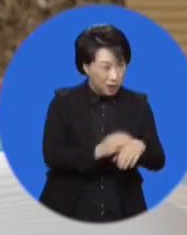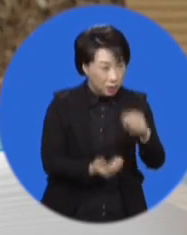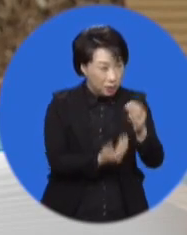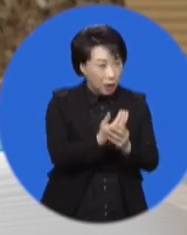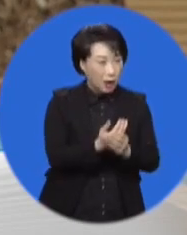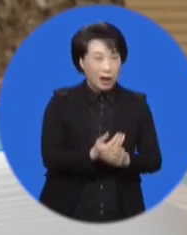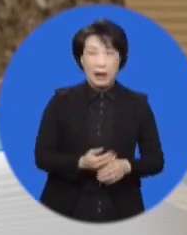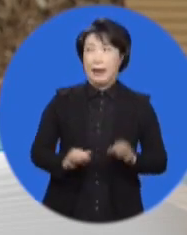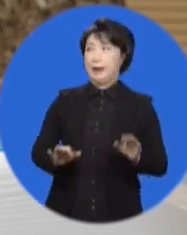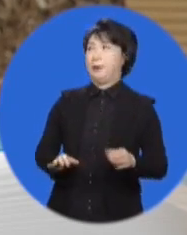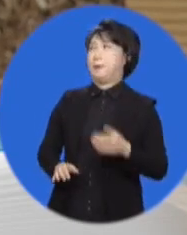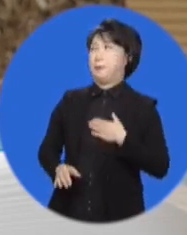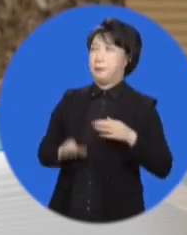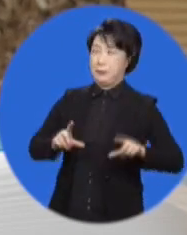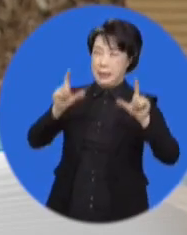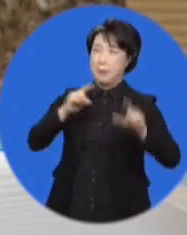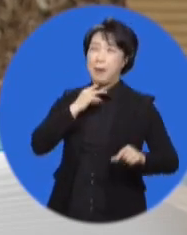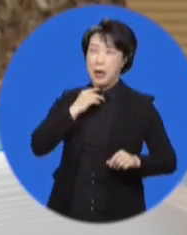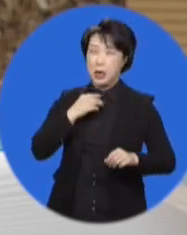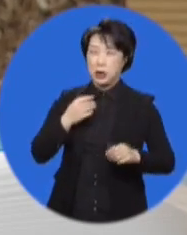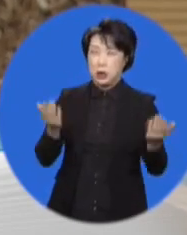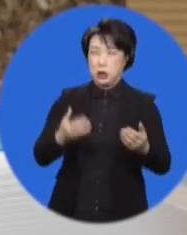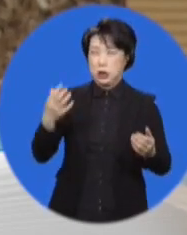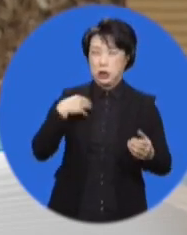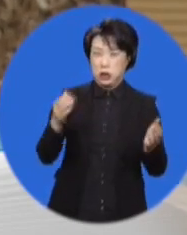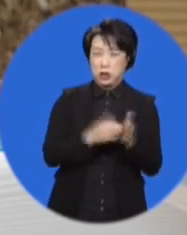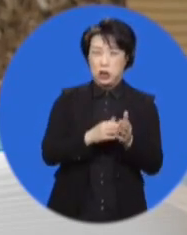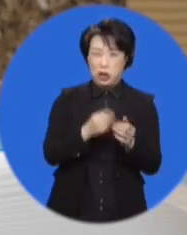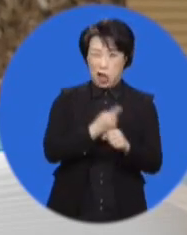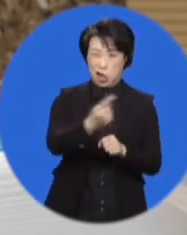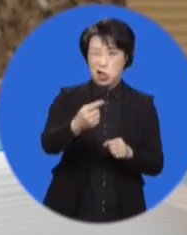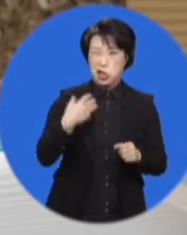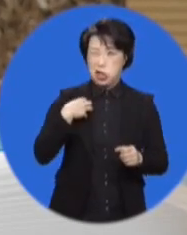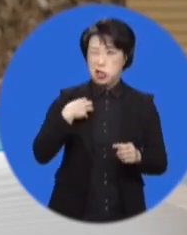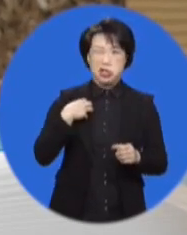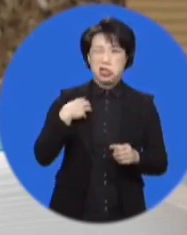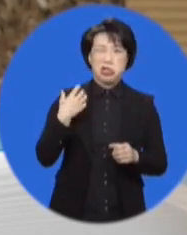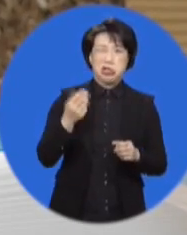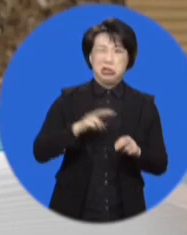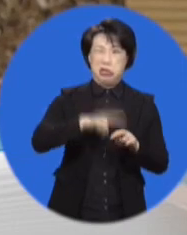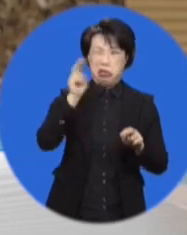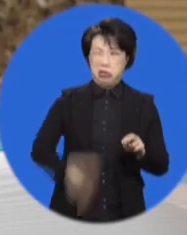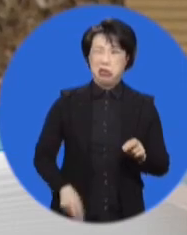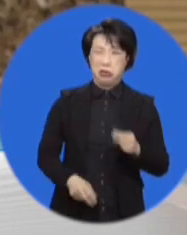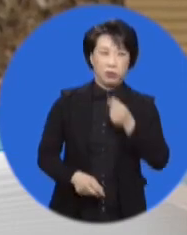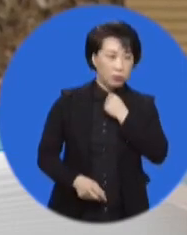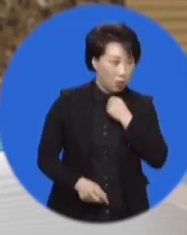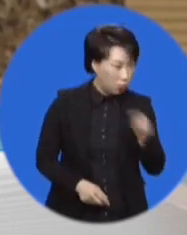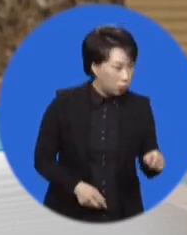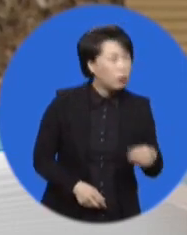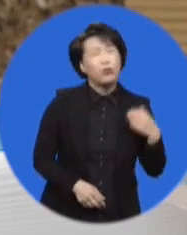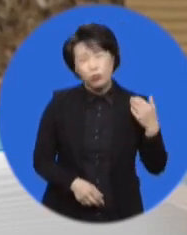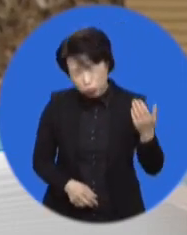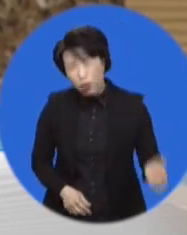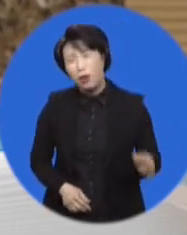잘났으면, 아, 금년만 오고 내년부터는 내가 직분 안 만난다. 맞기 싫으면 말을 하니까.